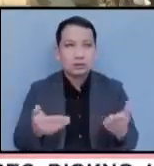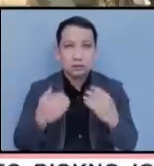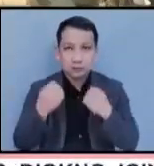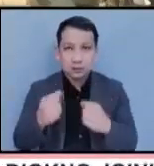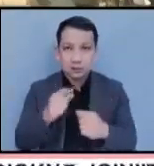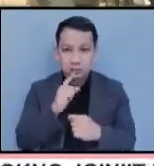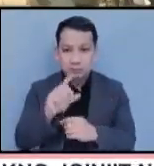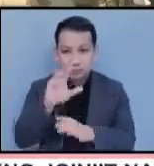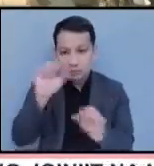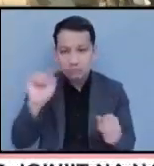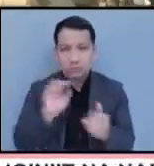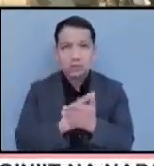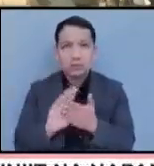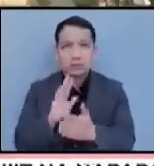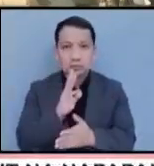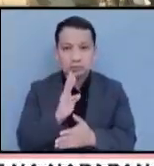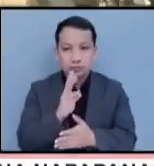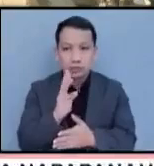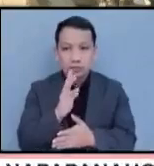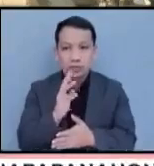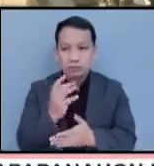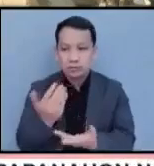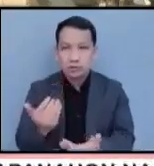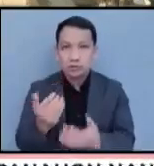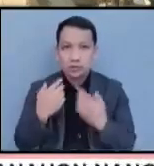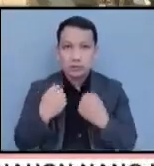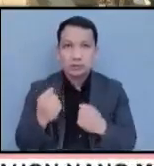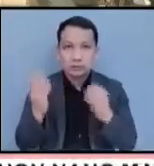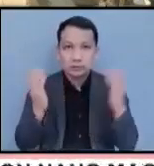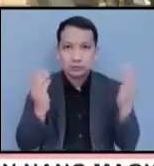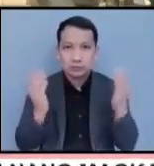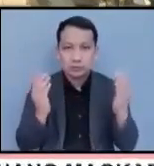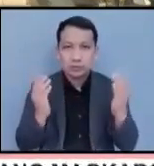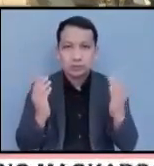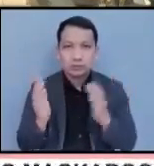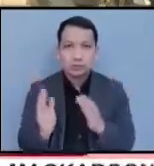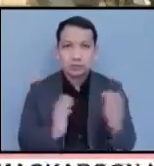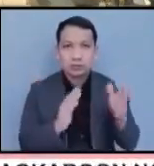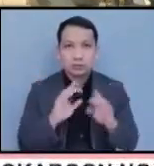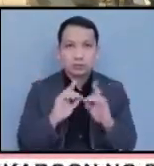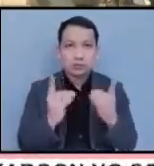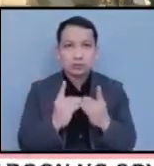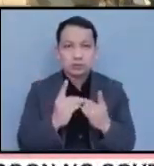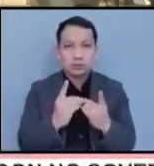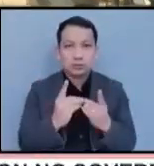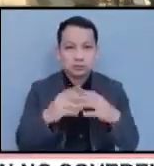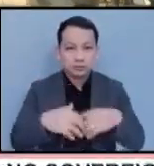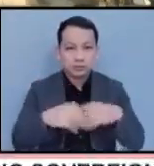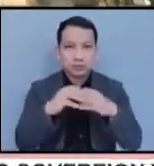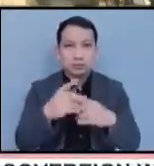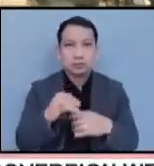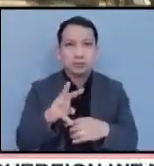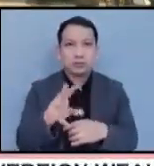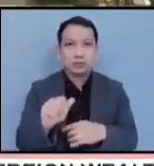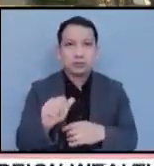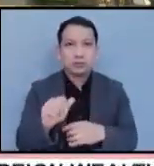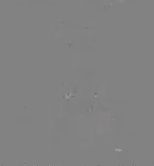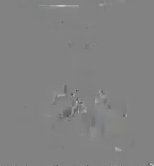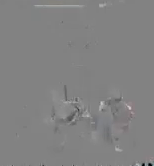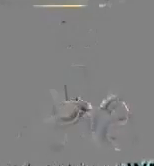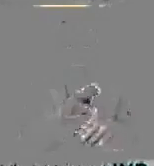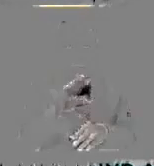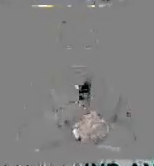malinis na tubig, sanitation at health services. Plano naman ng DA na magtayo ng kadiwa stores sa loob ng mga evacuation center